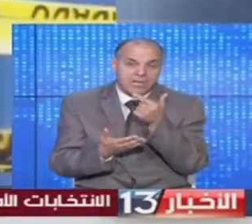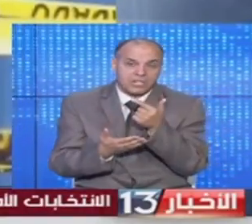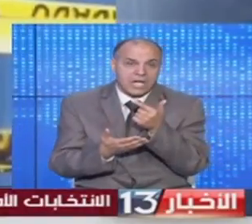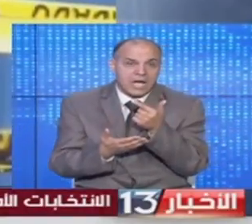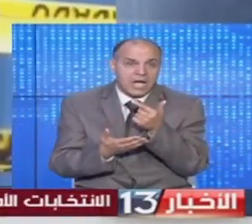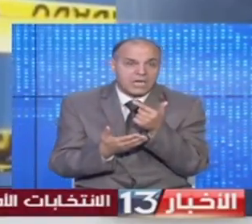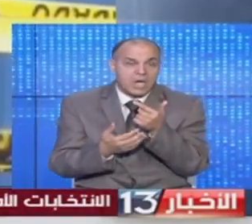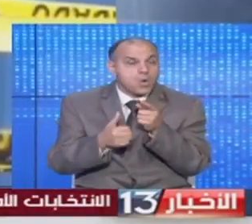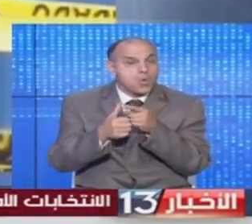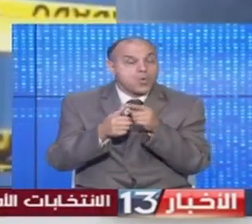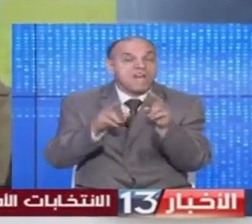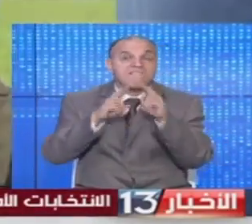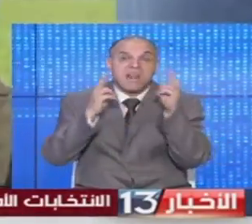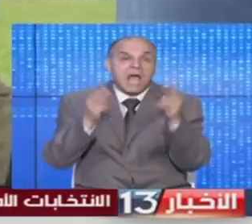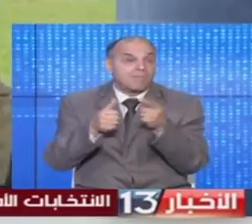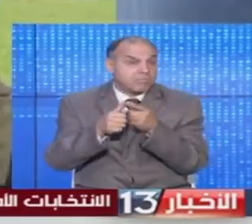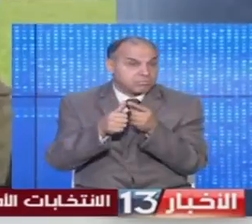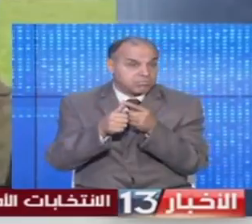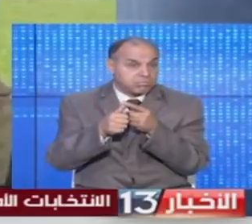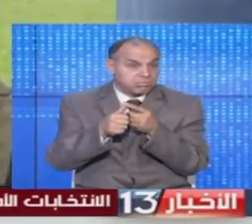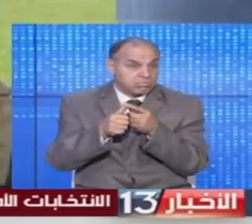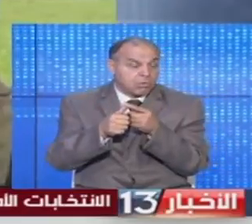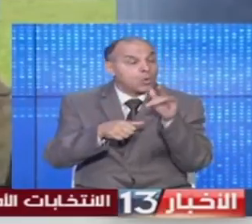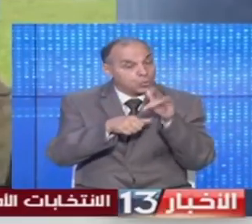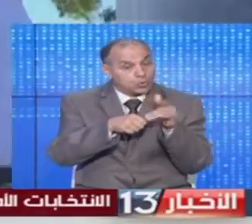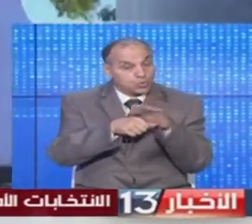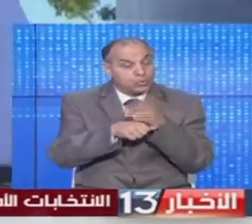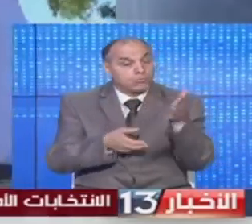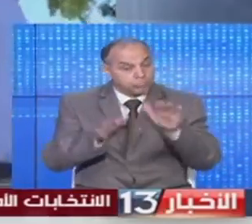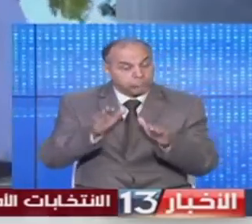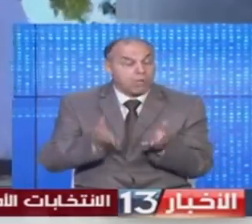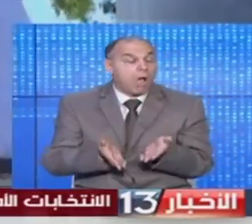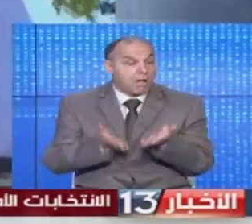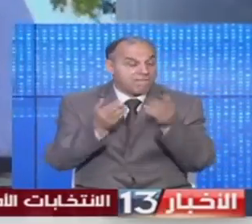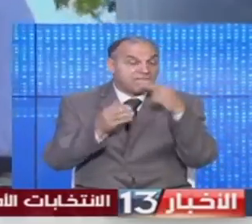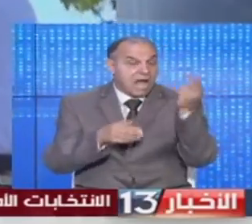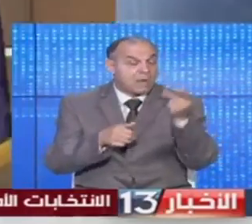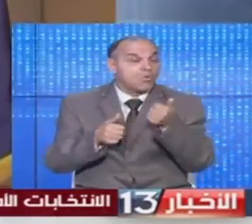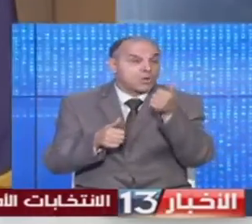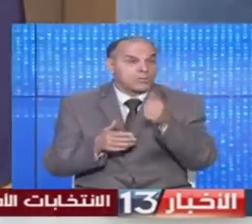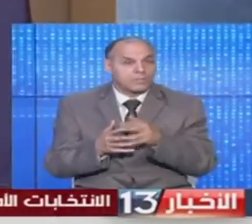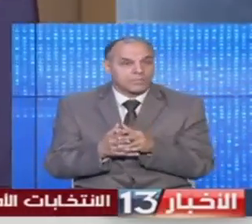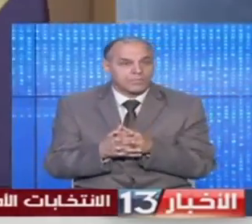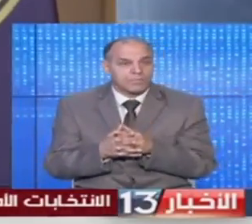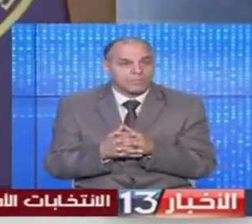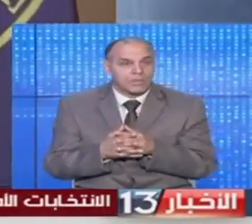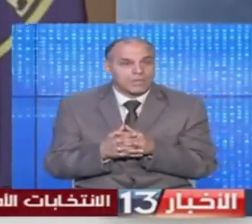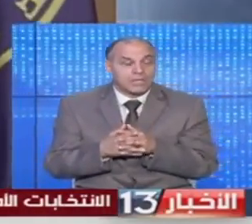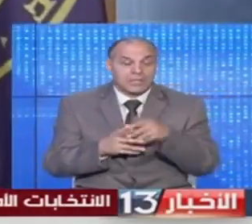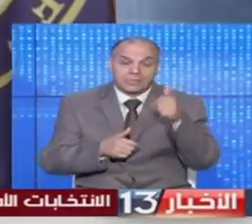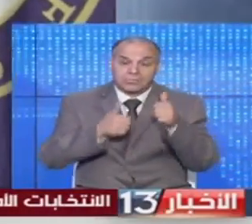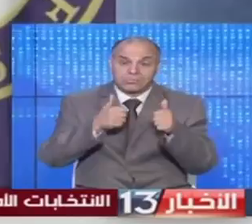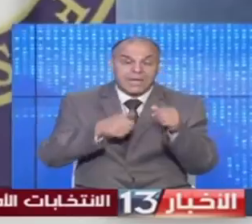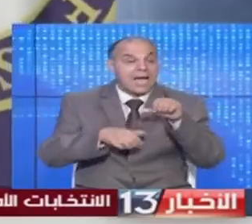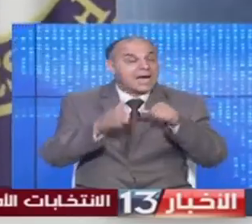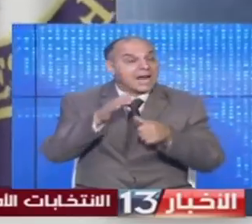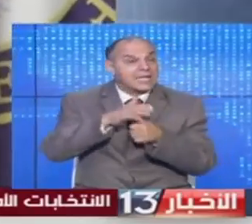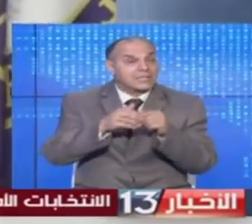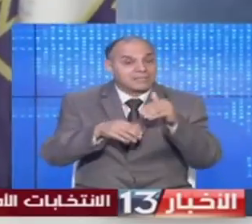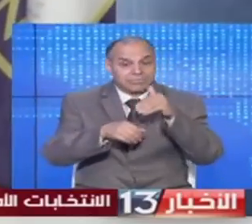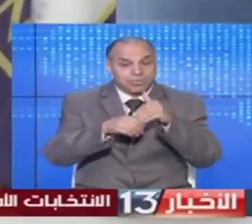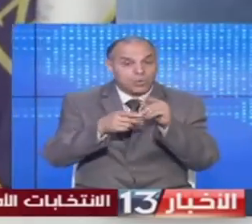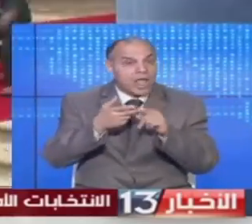تتصدر دول العالم من حيث عدد الوفيات والمصابين بالفيروس وفي خضم السباق الى البيت الابيض يحتدم